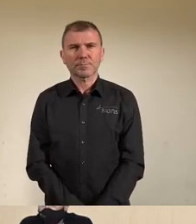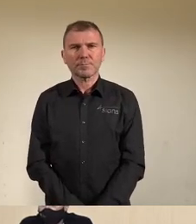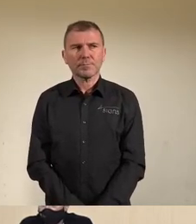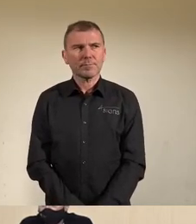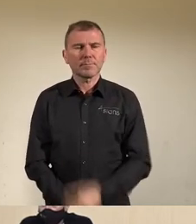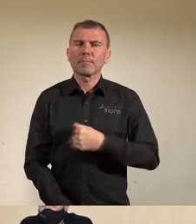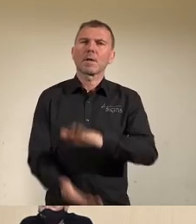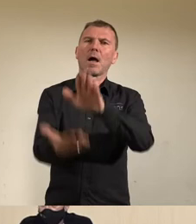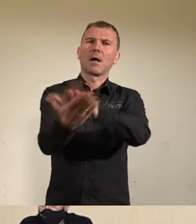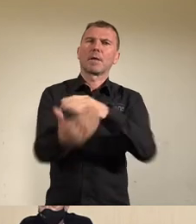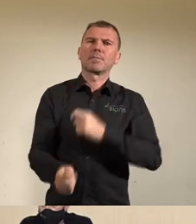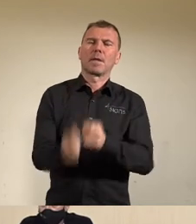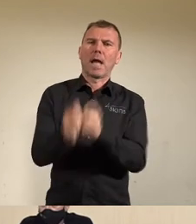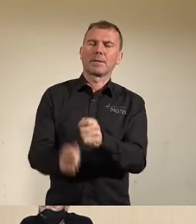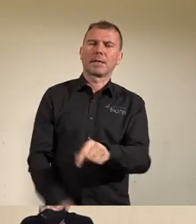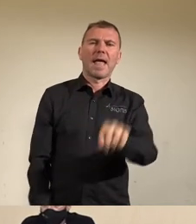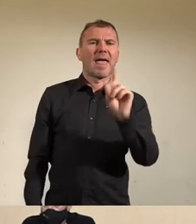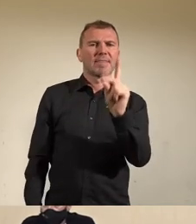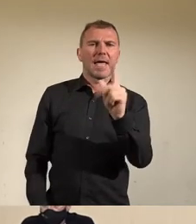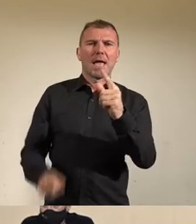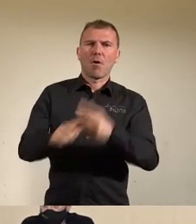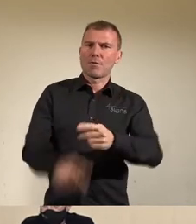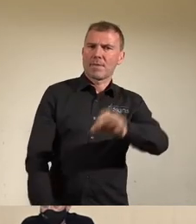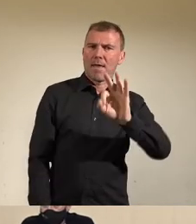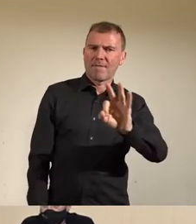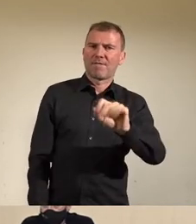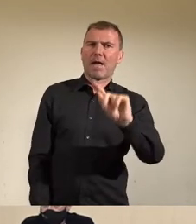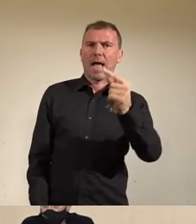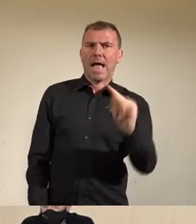Wir bleiben bei unserer Haltung, dass man D und F einzeln abstimmt.